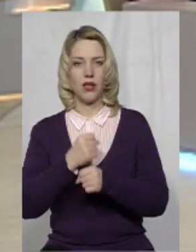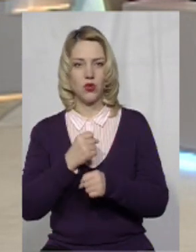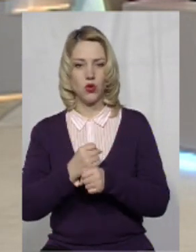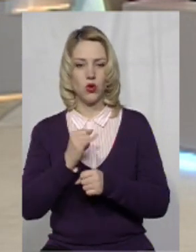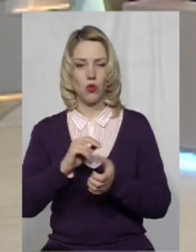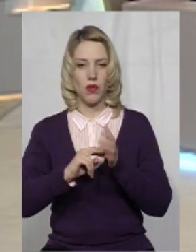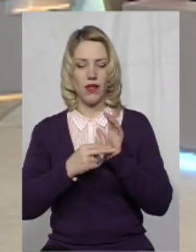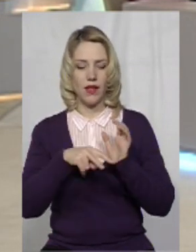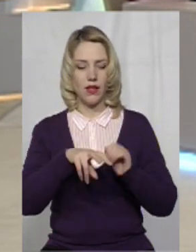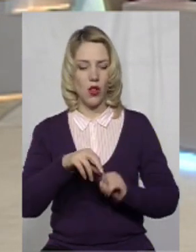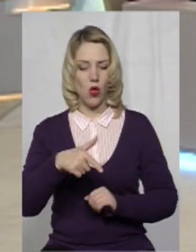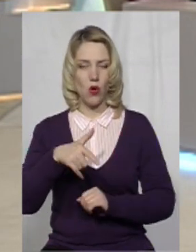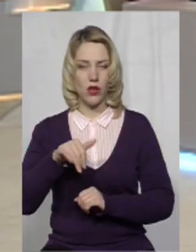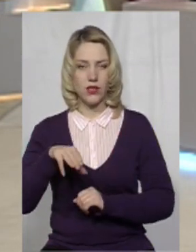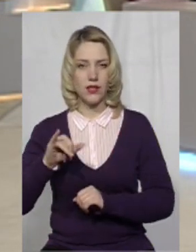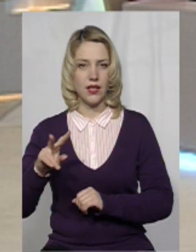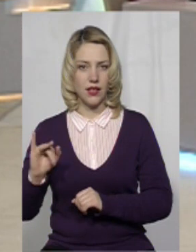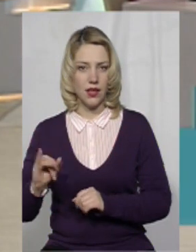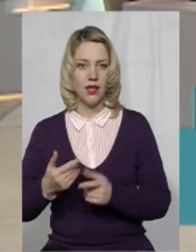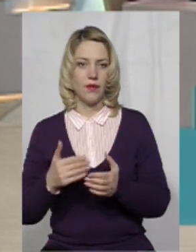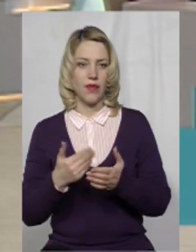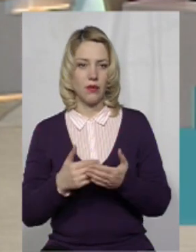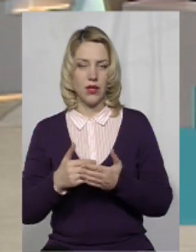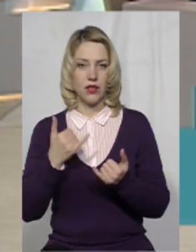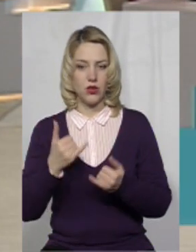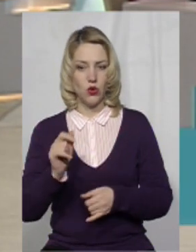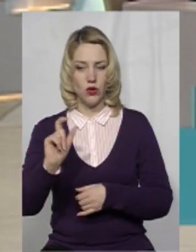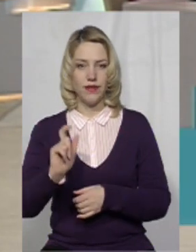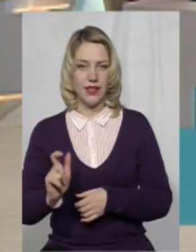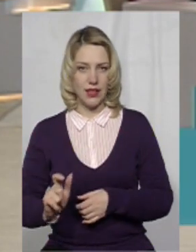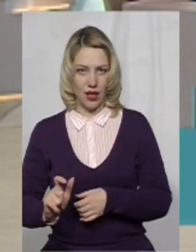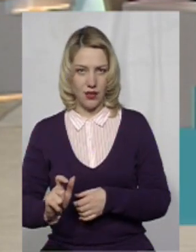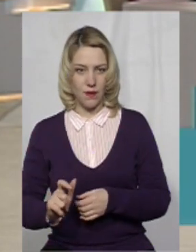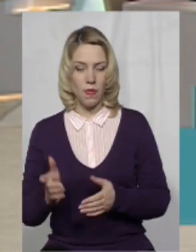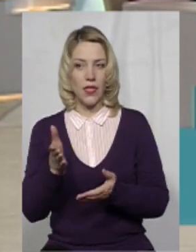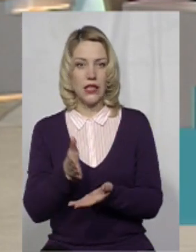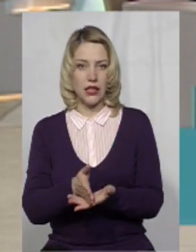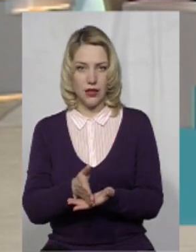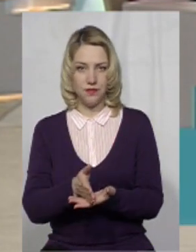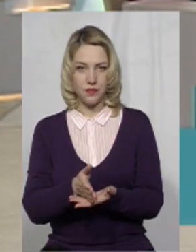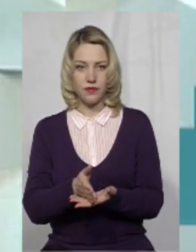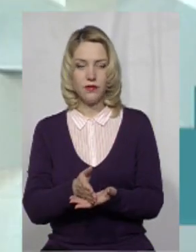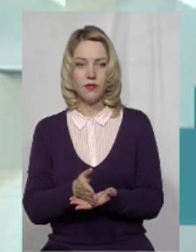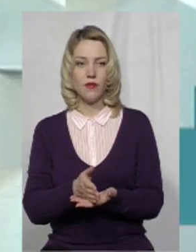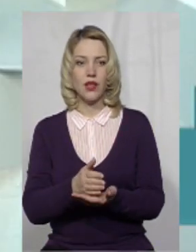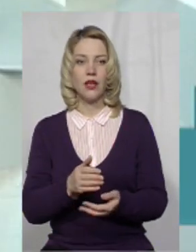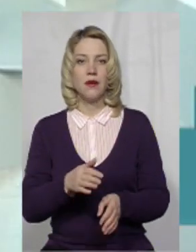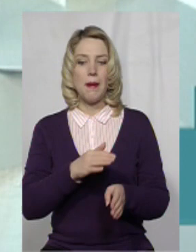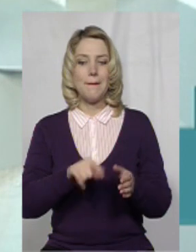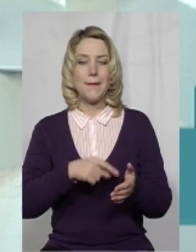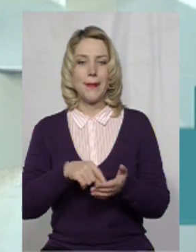показник, що сьогодні, наприклад, в Італії є цілі фактично